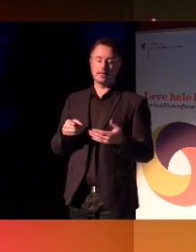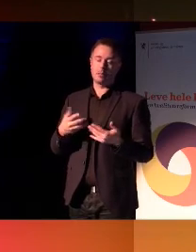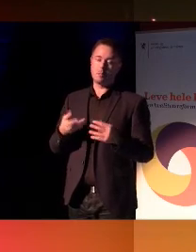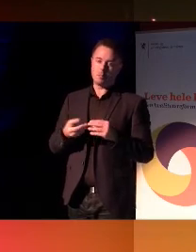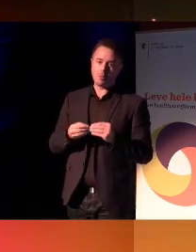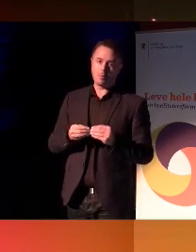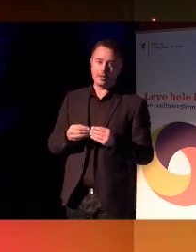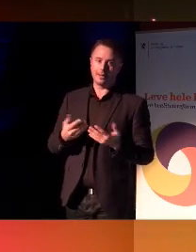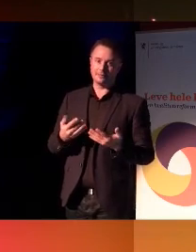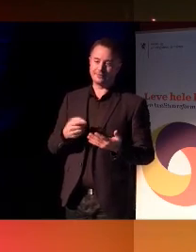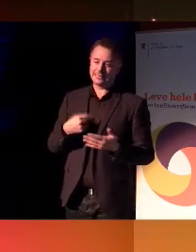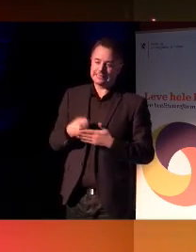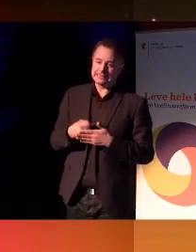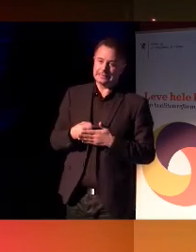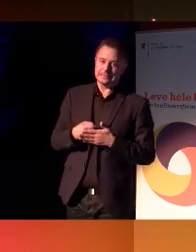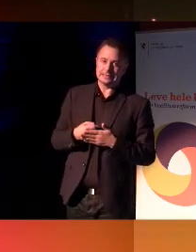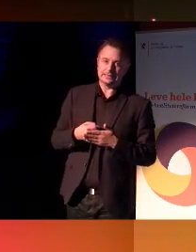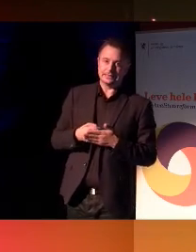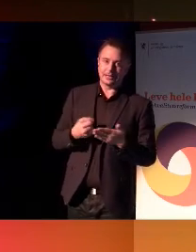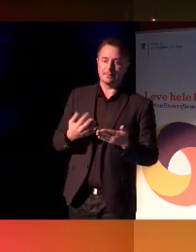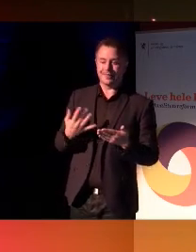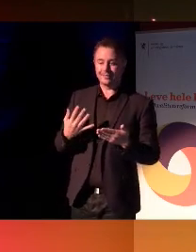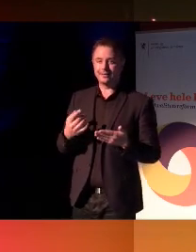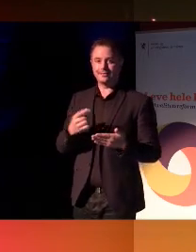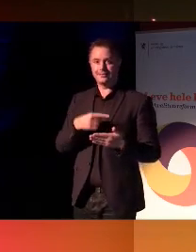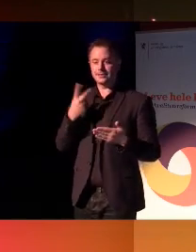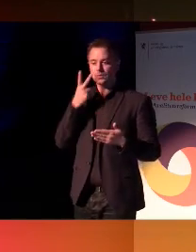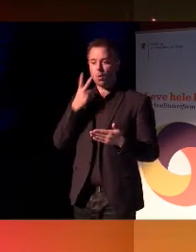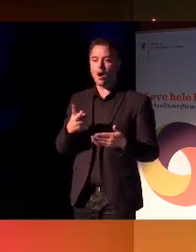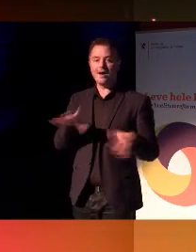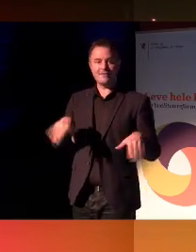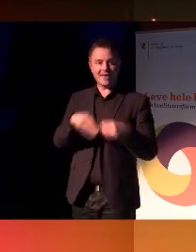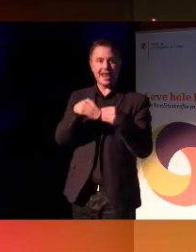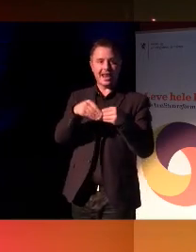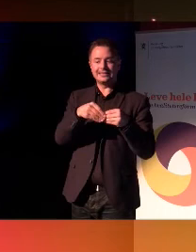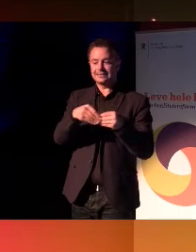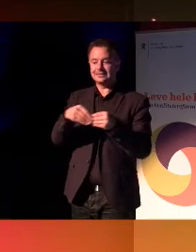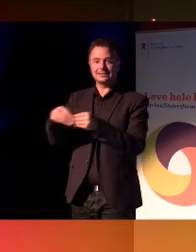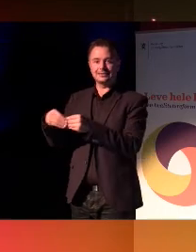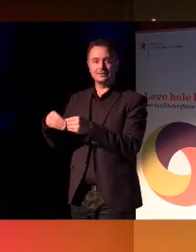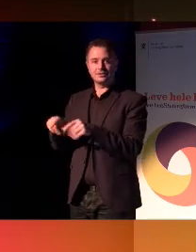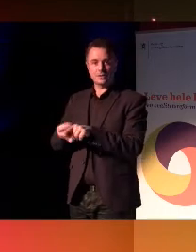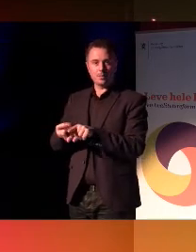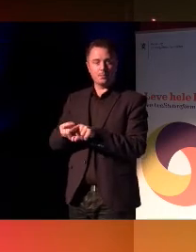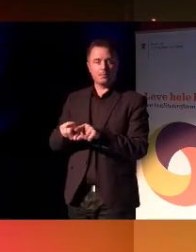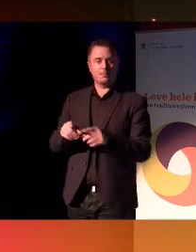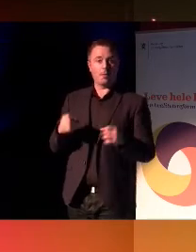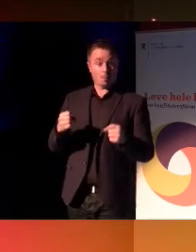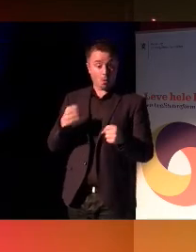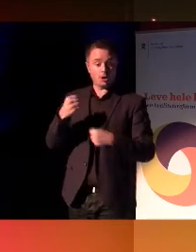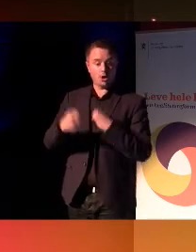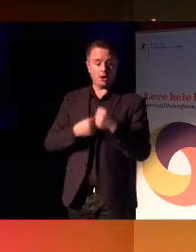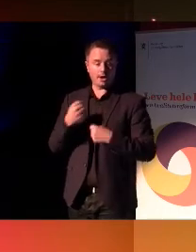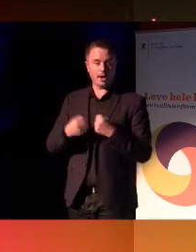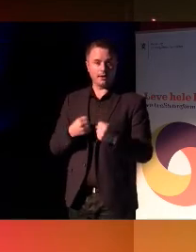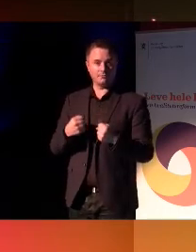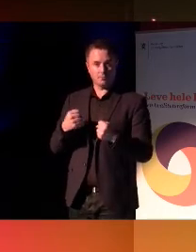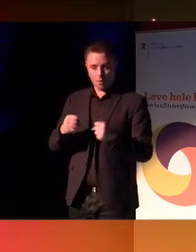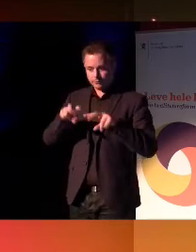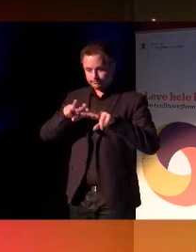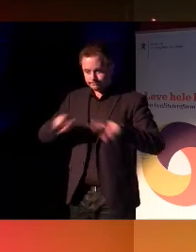Det var den ene biten som vi fant en fellesnevner for. Det vi kunne ta litt ned og utforske